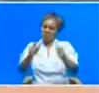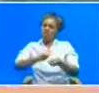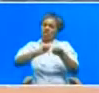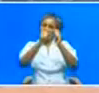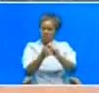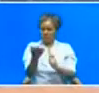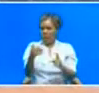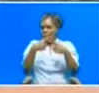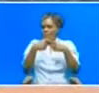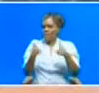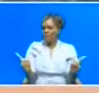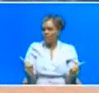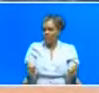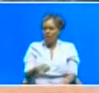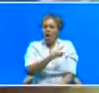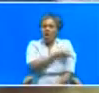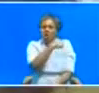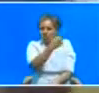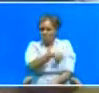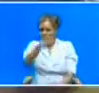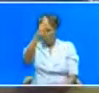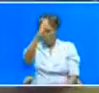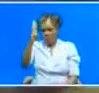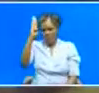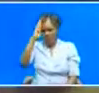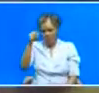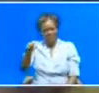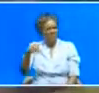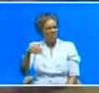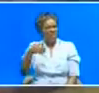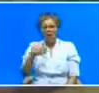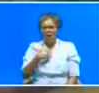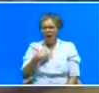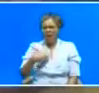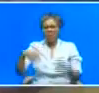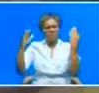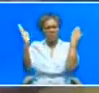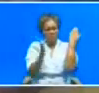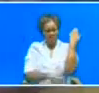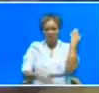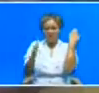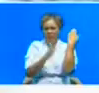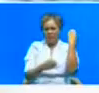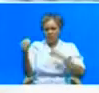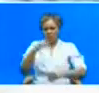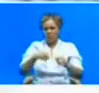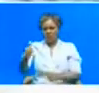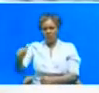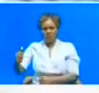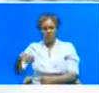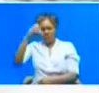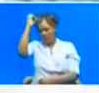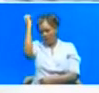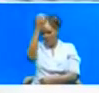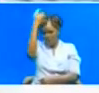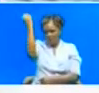yakabadilika. Lakini hospitali hii ya Bungoma imezidi kutajwa kwenye sakata moja hadi nyingine. Ambulance